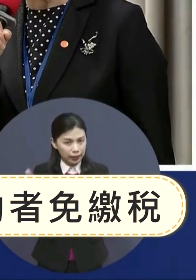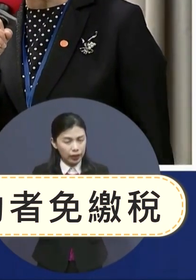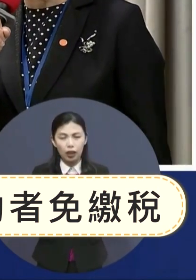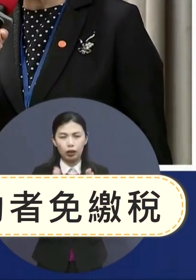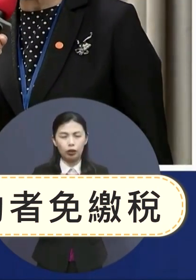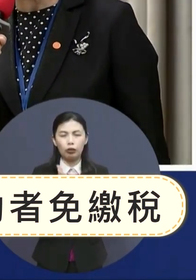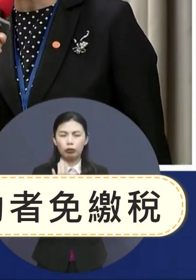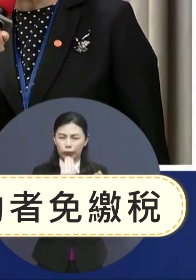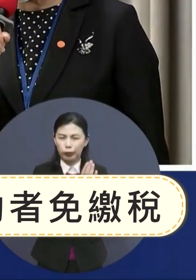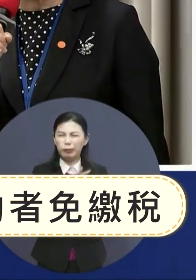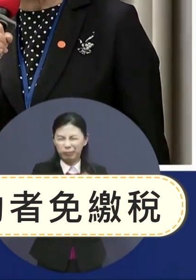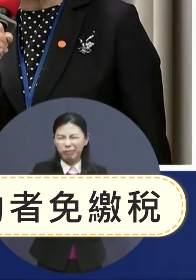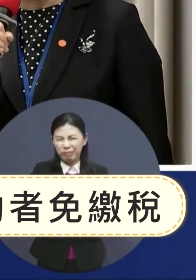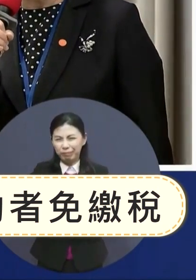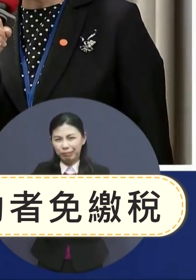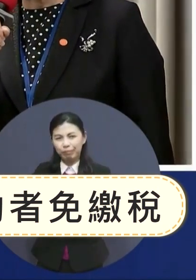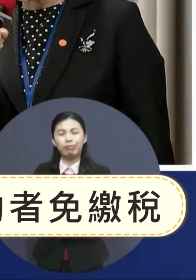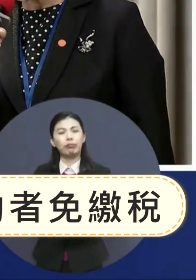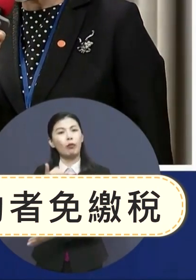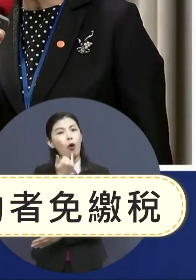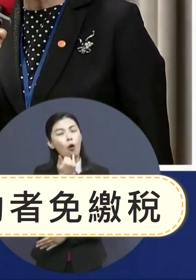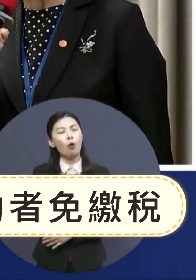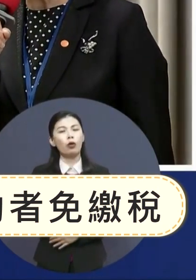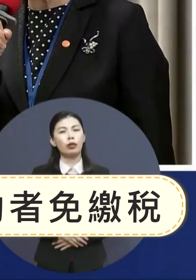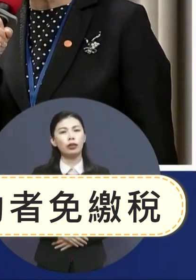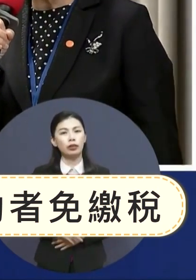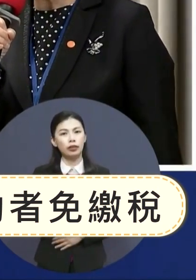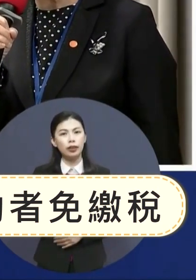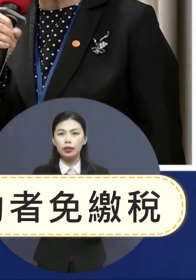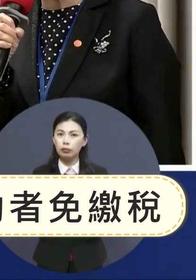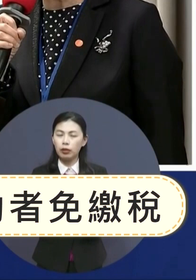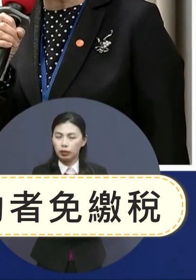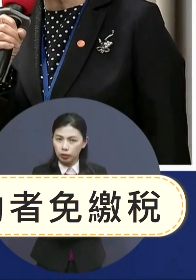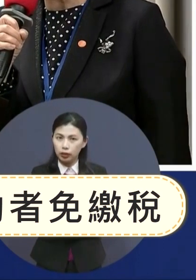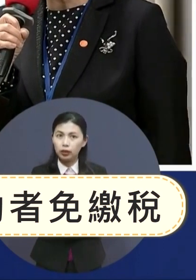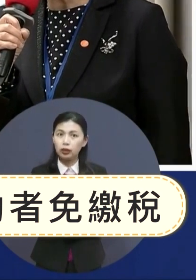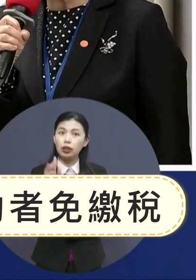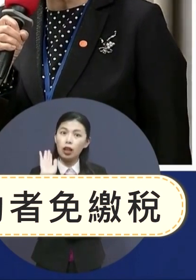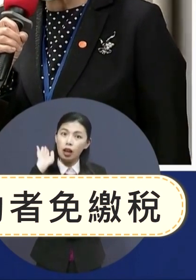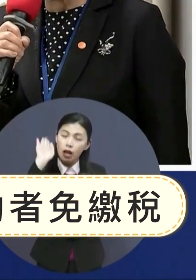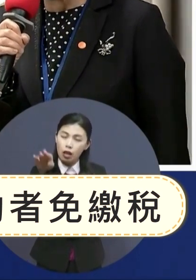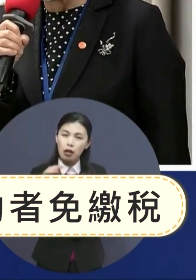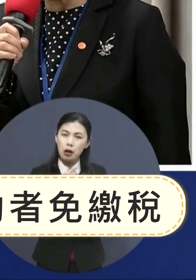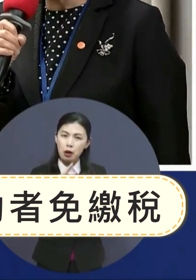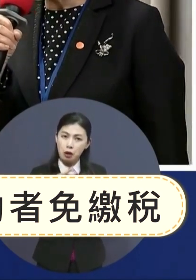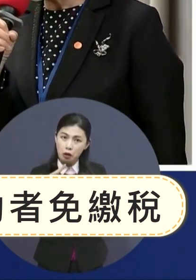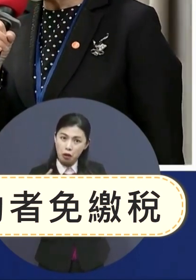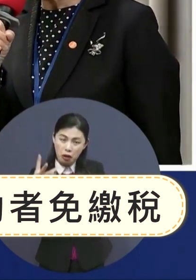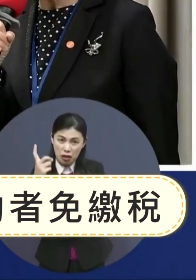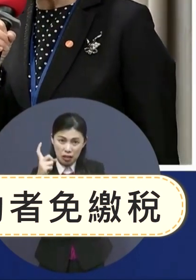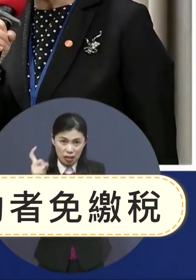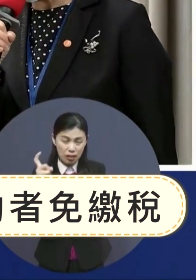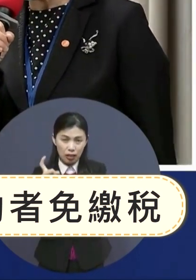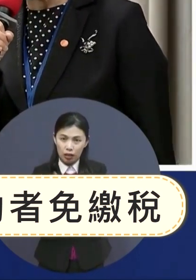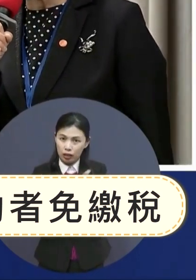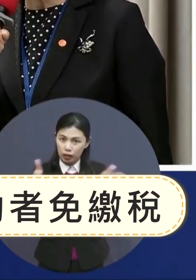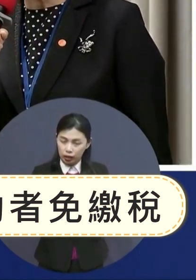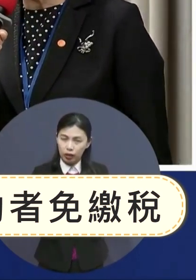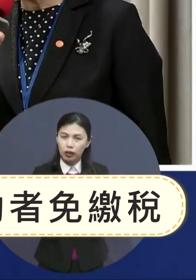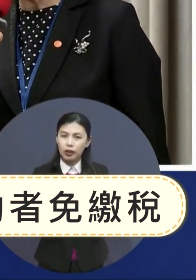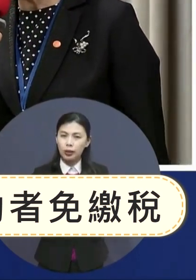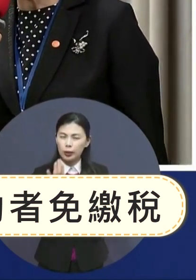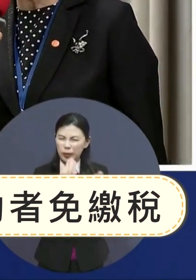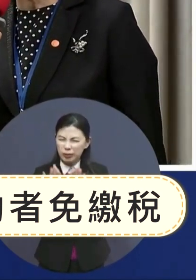扣抵你以后年度的盈余，那也可以协助你减少以后年度的相关的税负，那只要符合我们的规定，